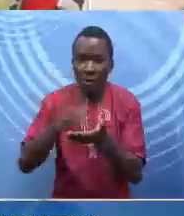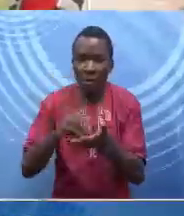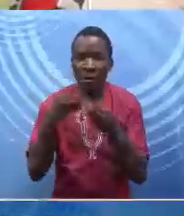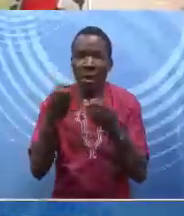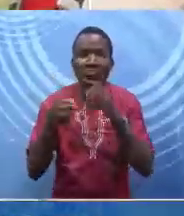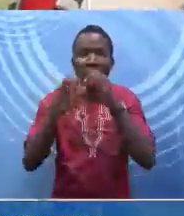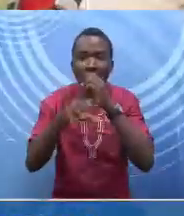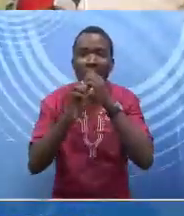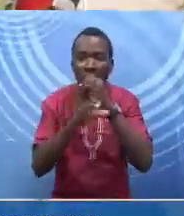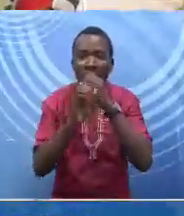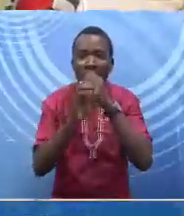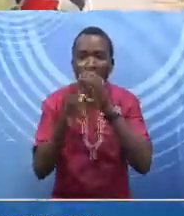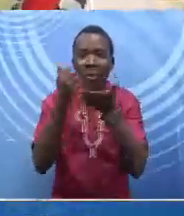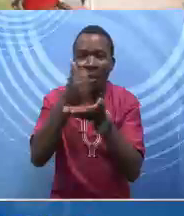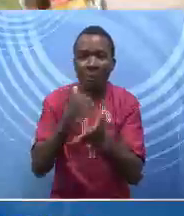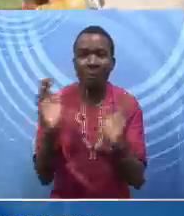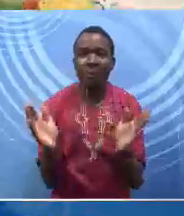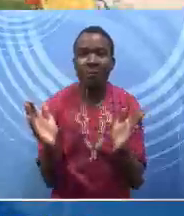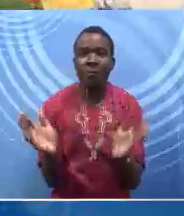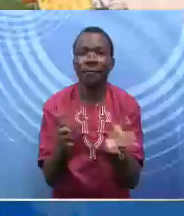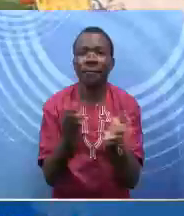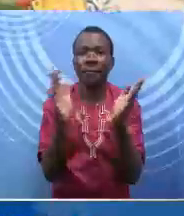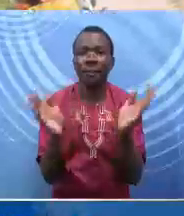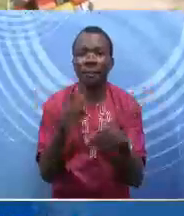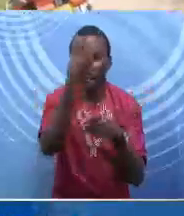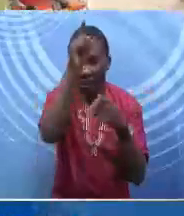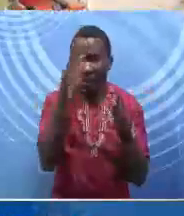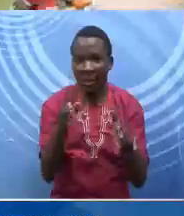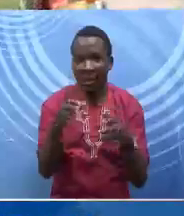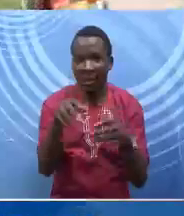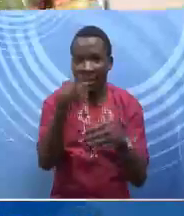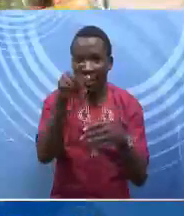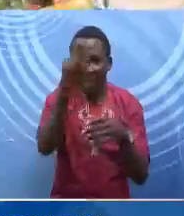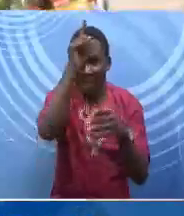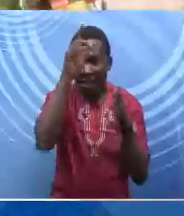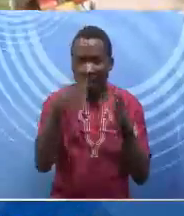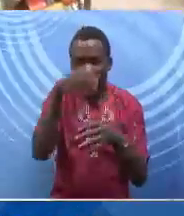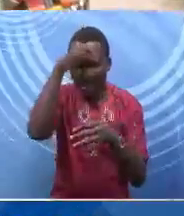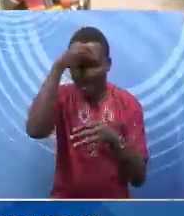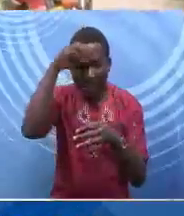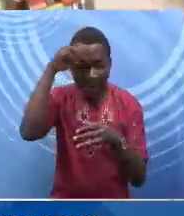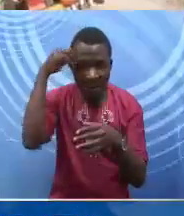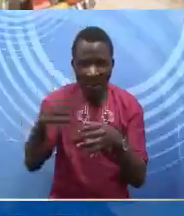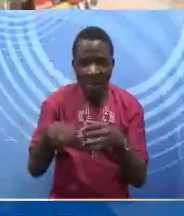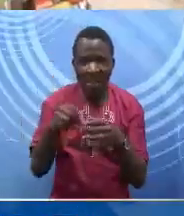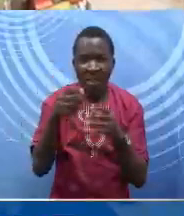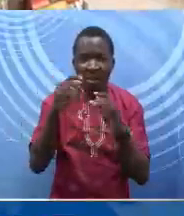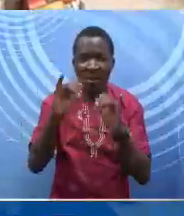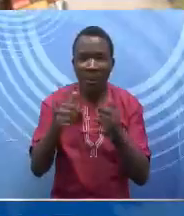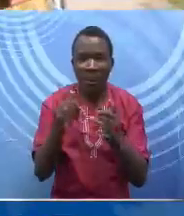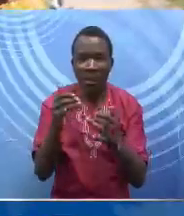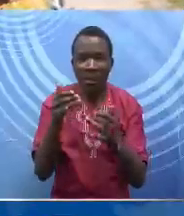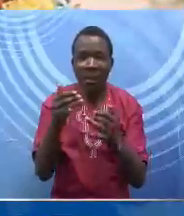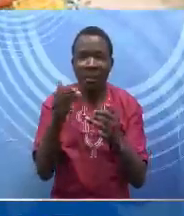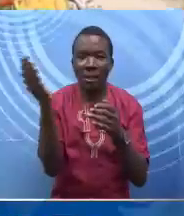indangururamajwi zizajya zibafasha gukangurira abaturage. Ni abaturage batugora. Ubu twagerageje gucamo kabiri iri soko,